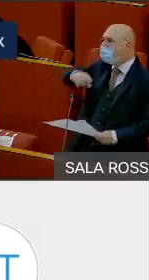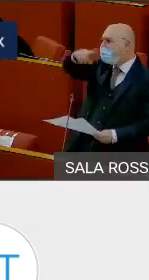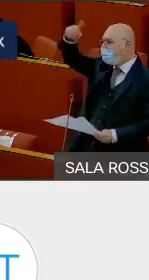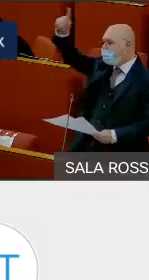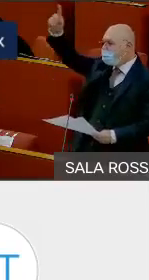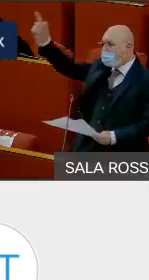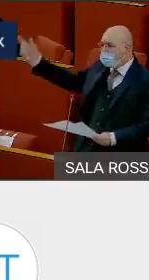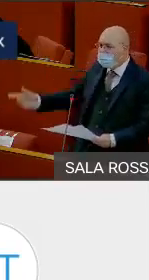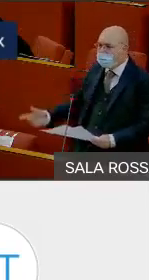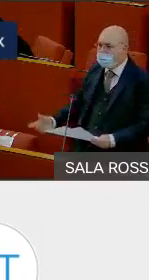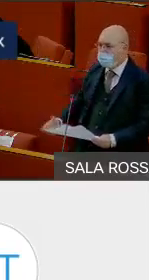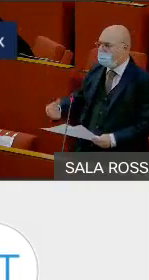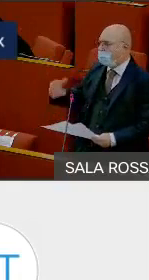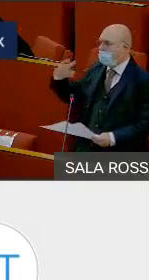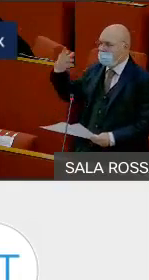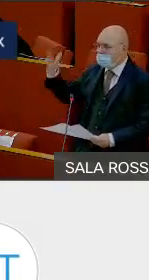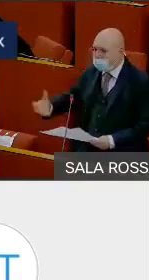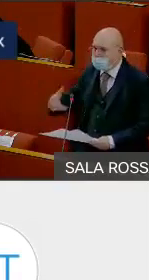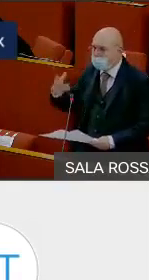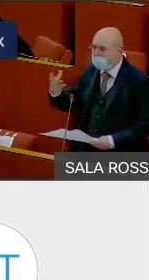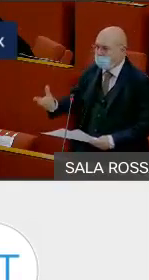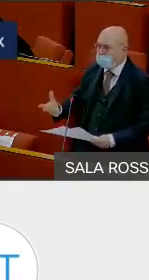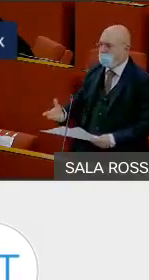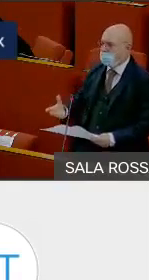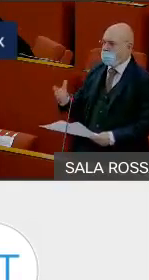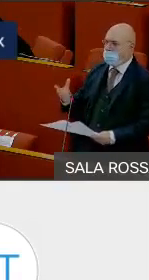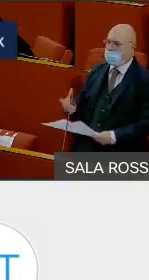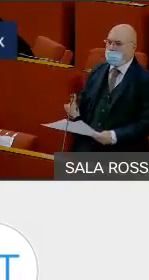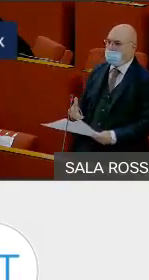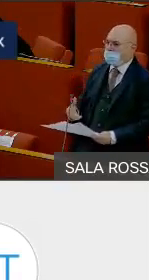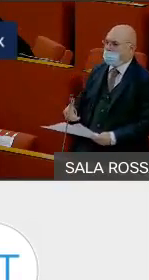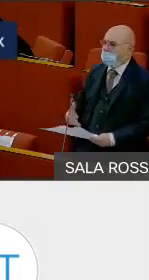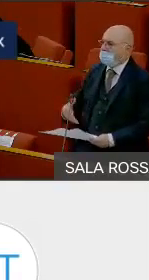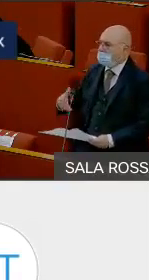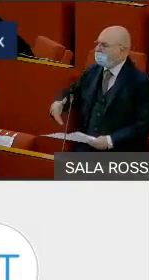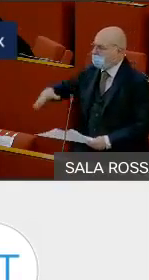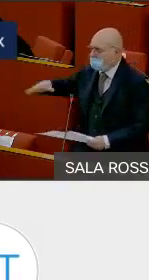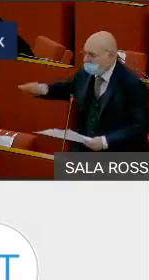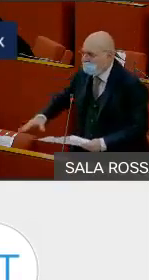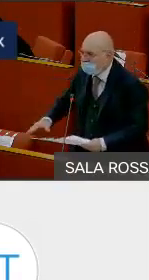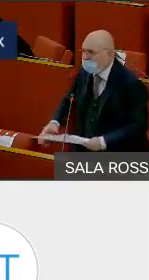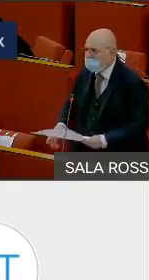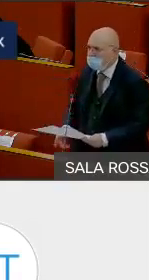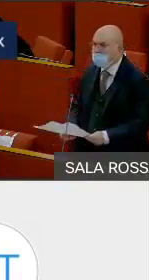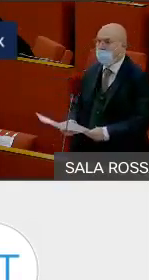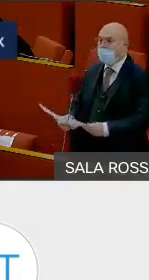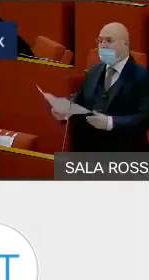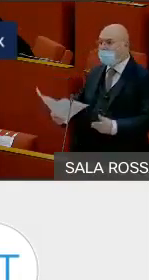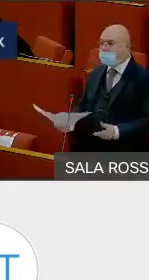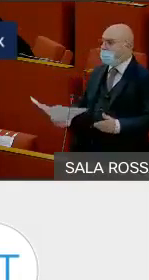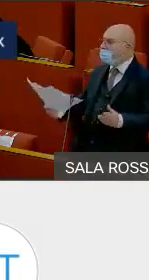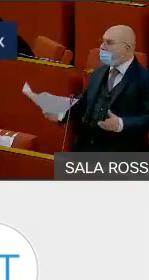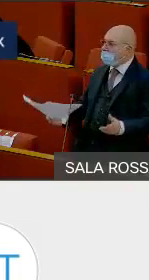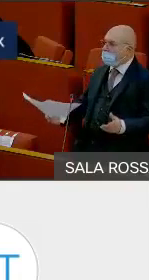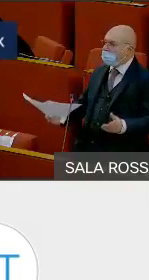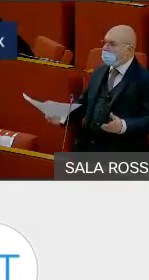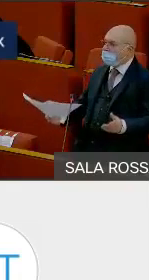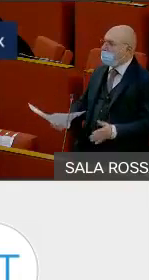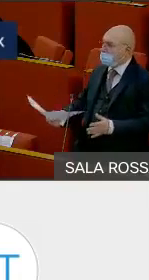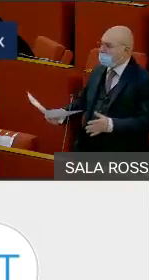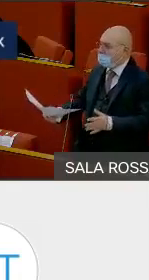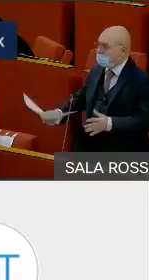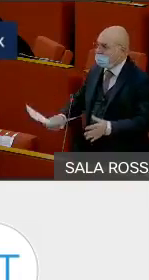l'insieme di quel paesaggio la bellezza di quell'insieme è qualche cosa che io conosco sin da quando ero bambino e vorrei con tutta sincerità